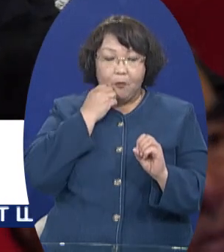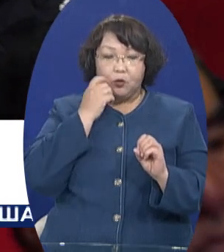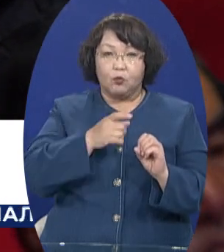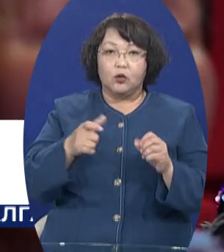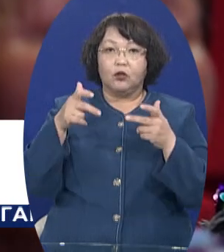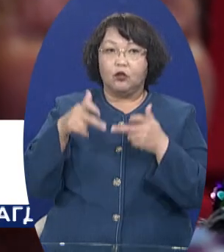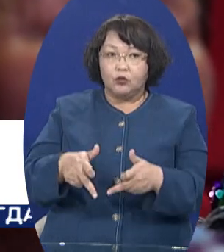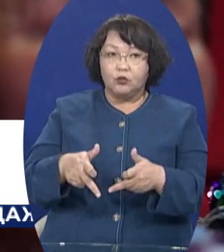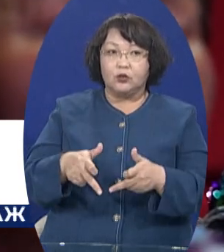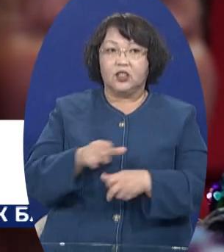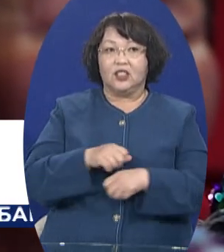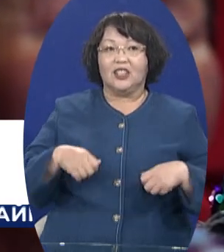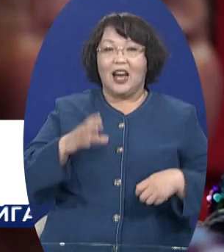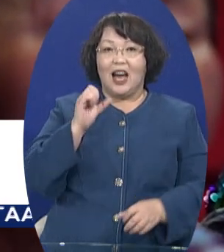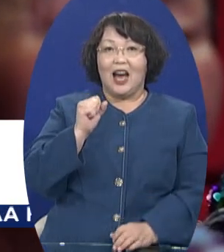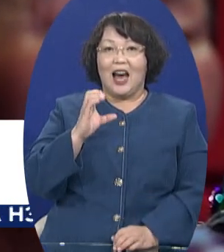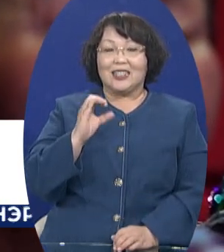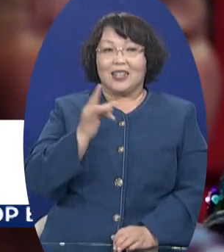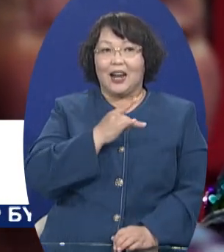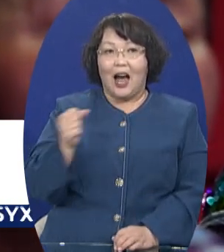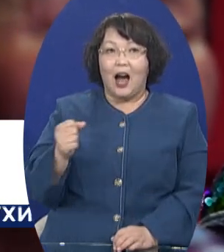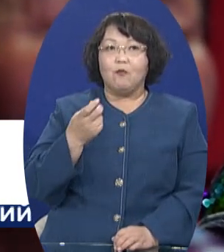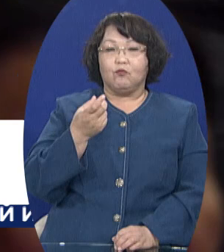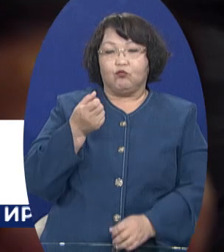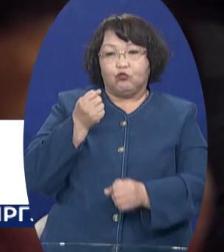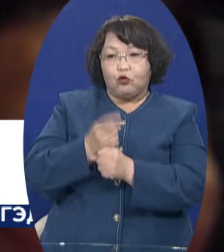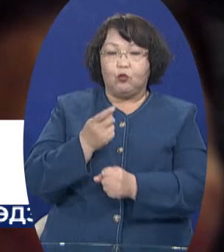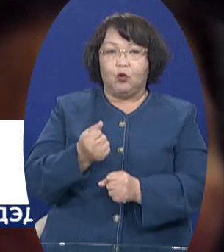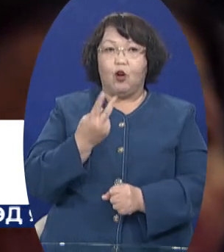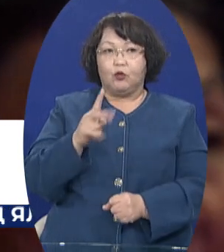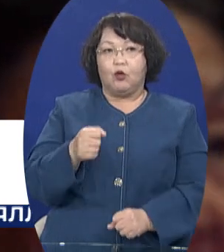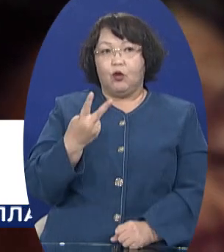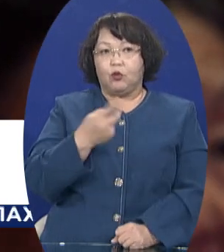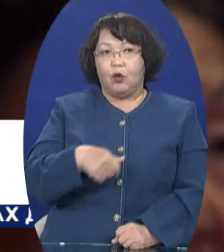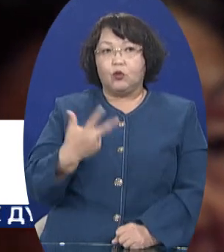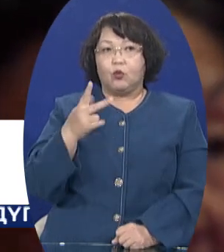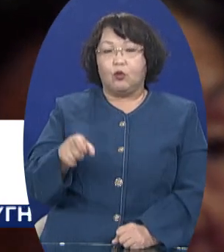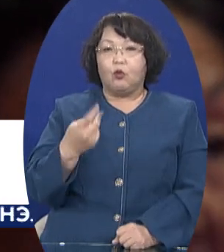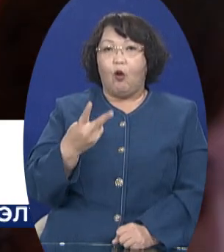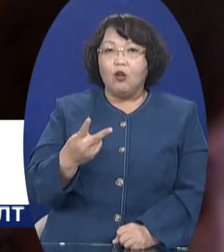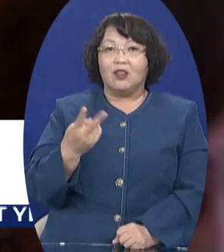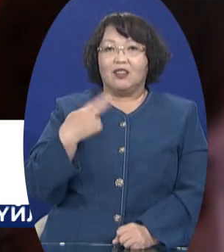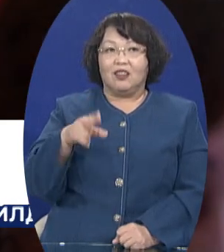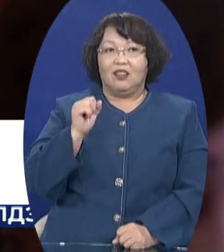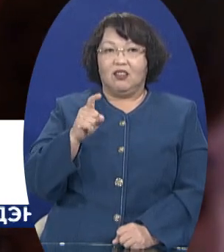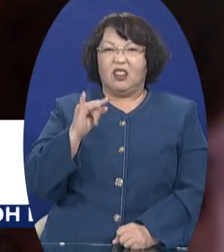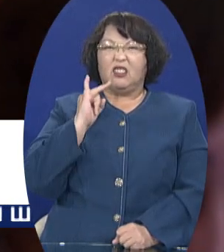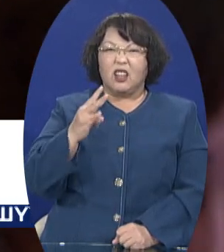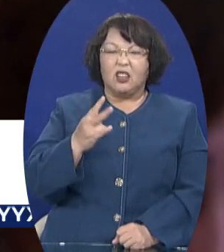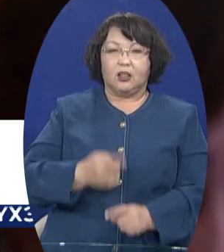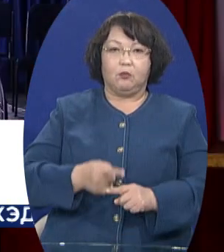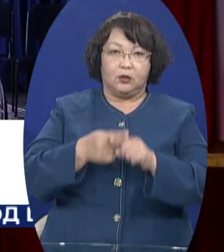хөгжлийн бэрхшээлтэй иргэний асаргааны тэтгэмжийн хэмжээ 2.2-оос 3.2 дахин нэмэгдсэнийг албаныхан